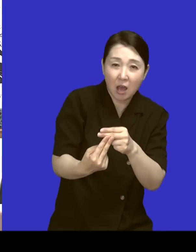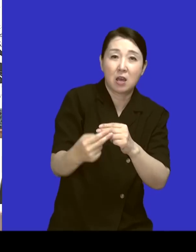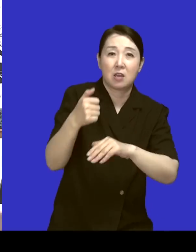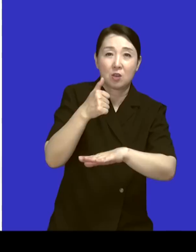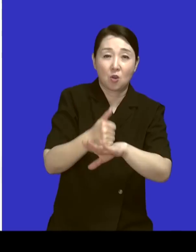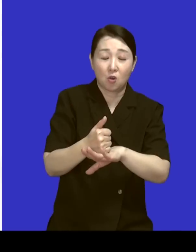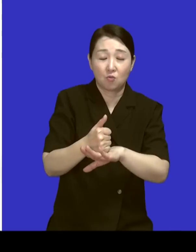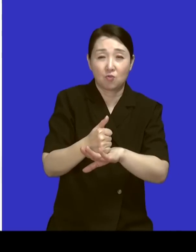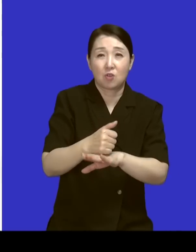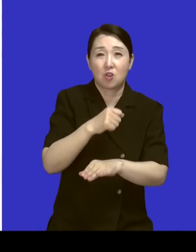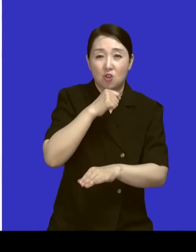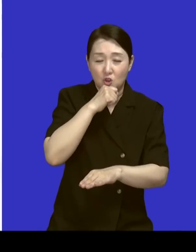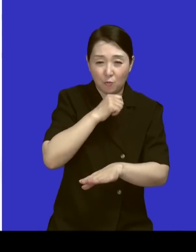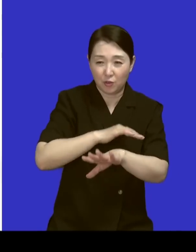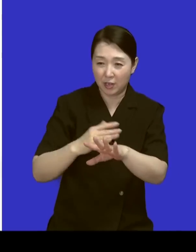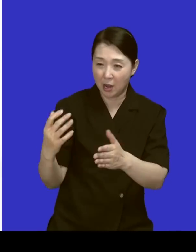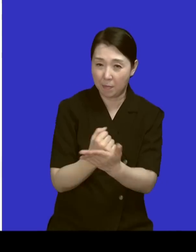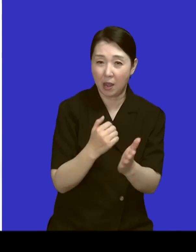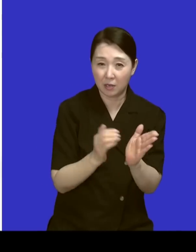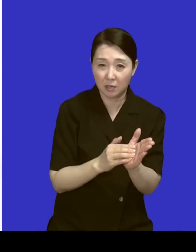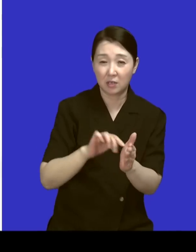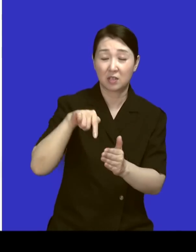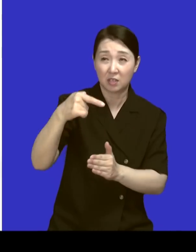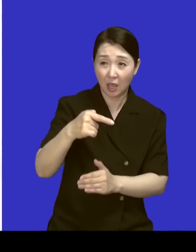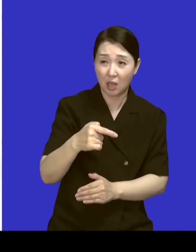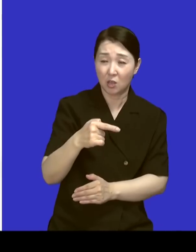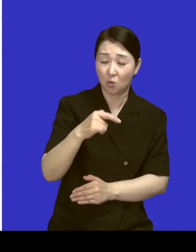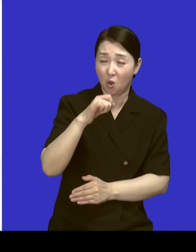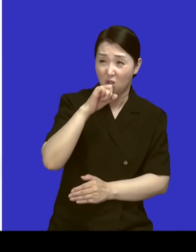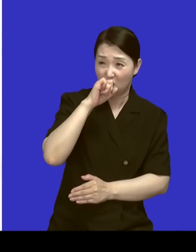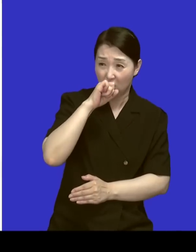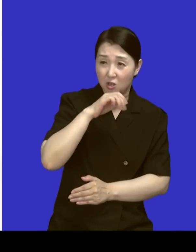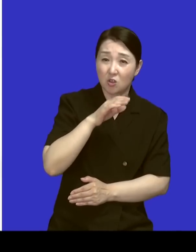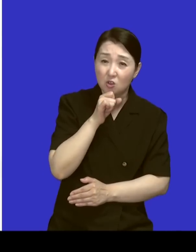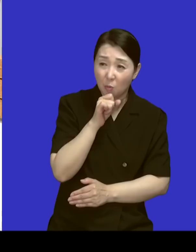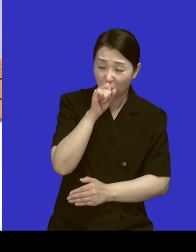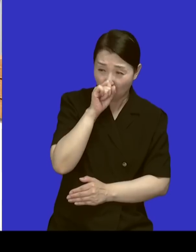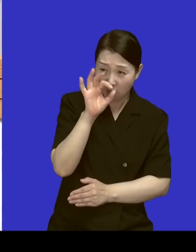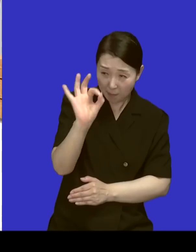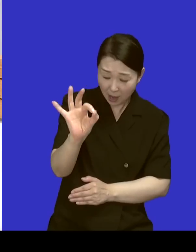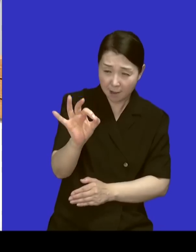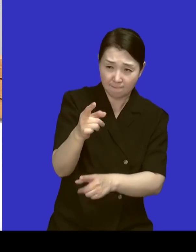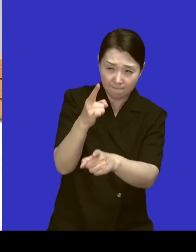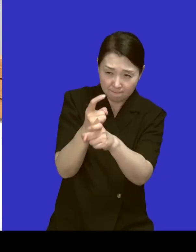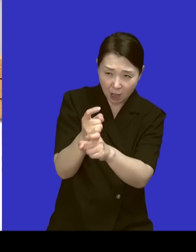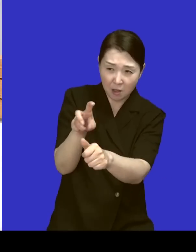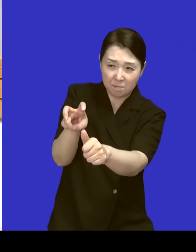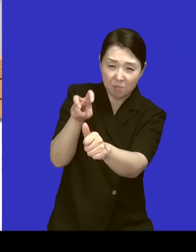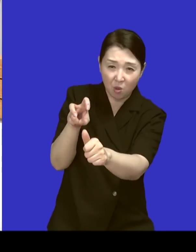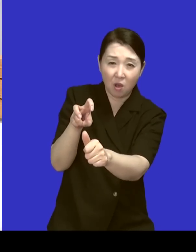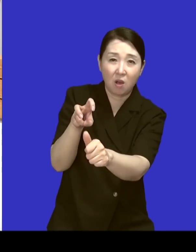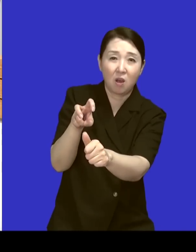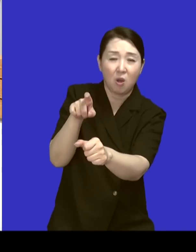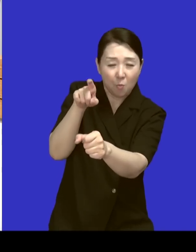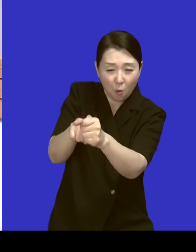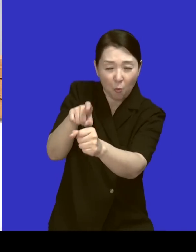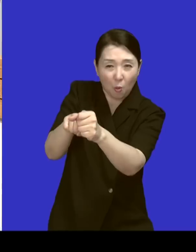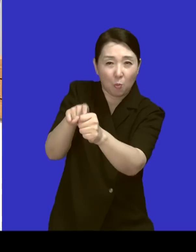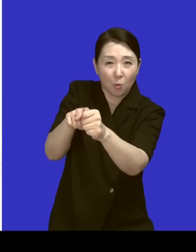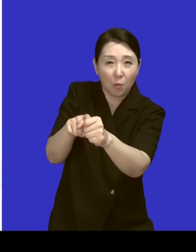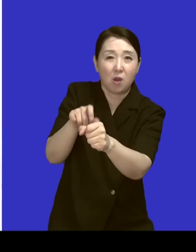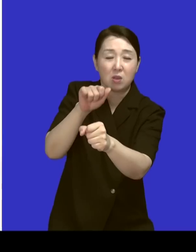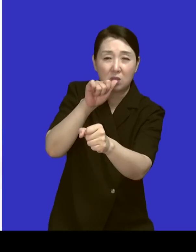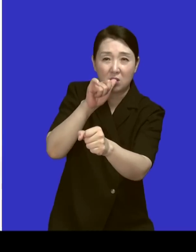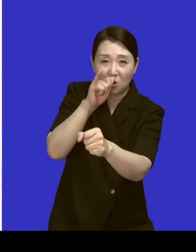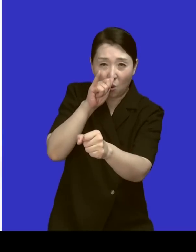친구보다 더 좋은 성적을 거두고 예. 더 좋은 성적을 가진 아이를 또 바라보면서 하나하나씩. 증오하고 미워하고 음. 그렇게 하면서 성적을